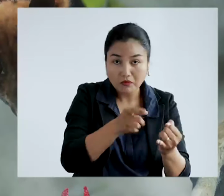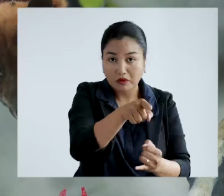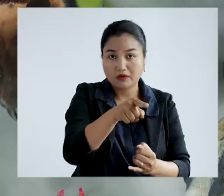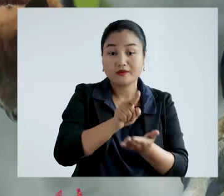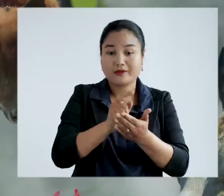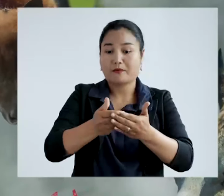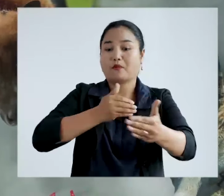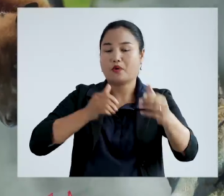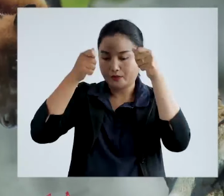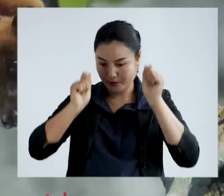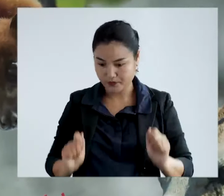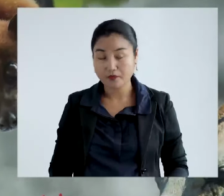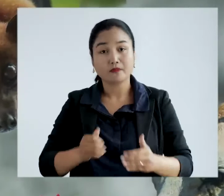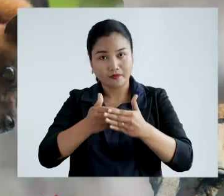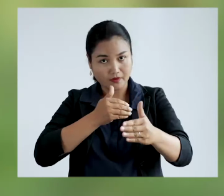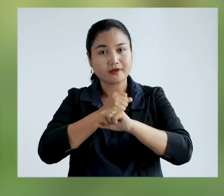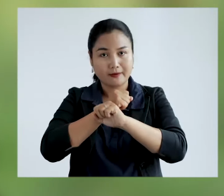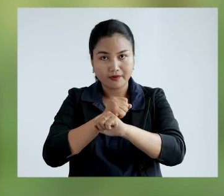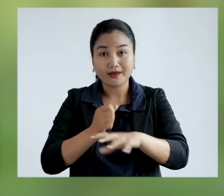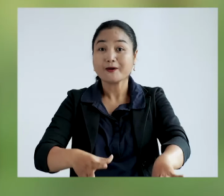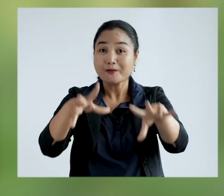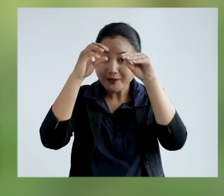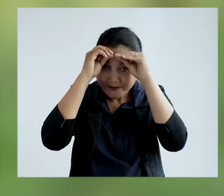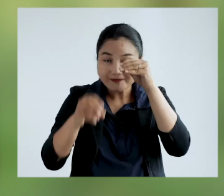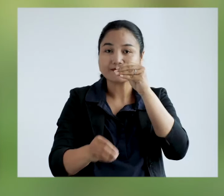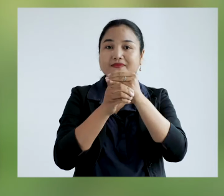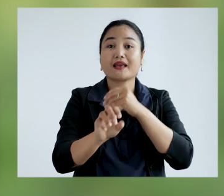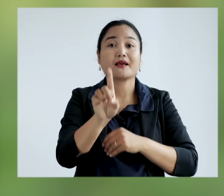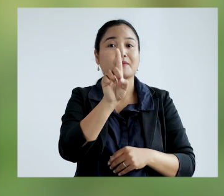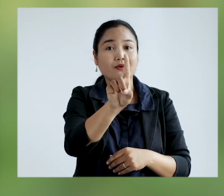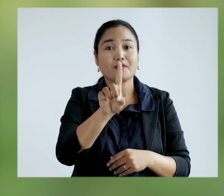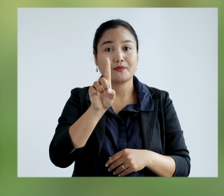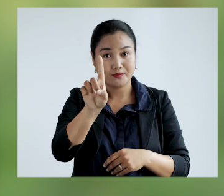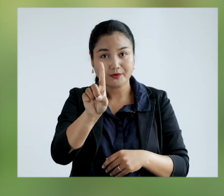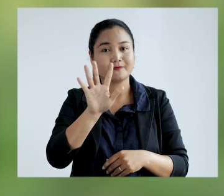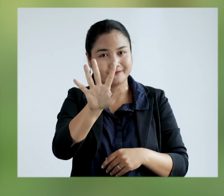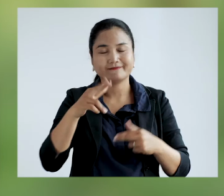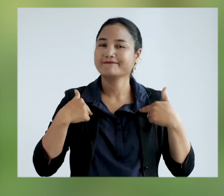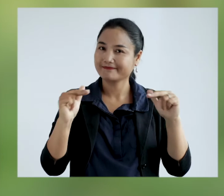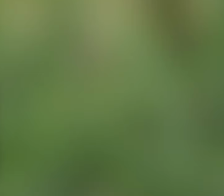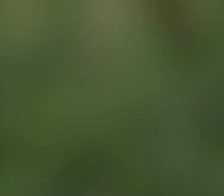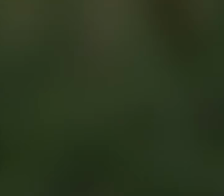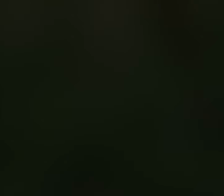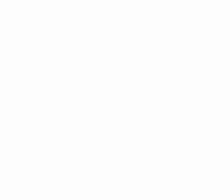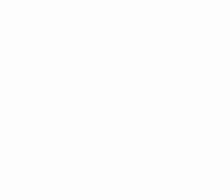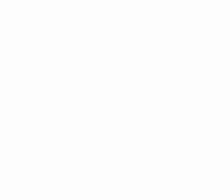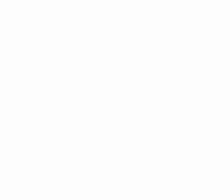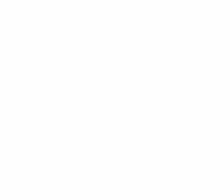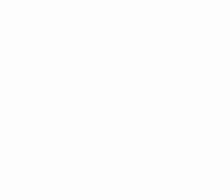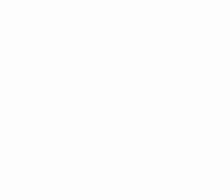ដោយគ្មានពាក់សម្ភារៈការពារខ្លួនសម្រាប់ព័ត៌មានបន្ថែមសូមទាក់ទងទូរស័ព្ទលេខ115ដល់អត្តកថា